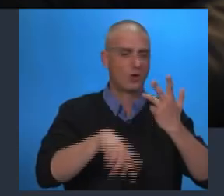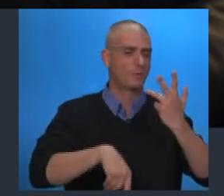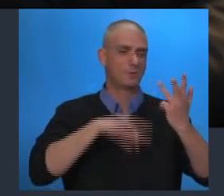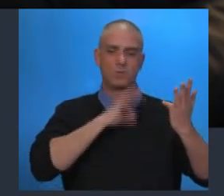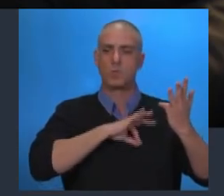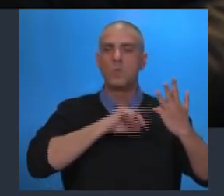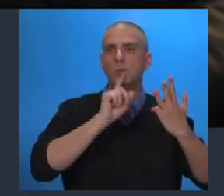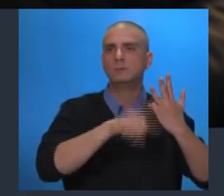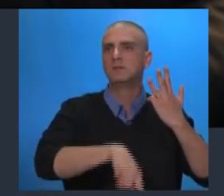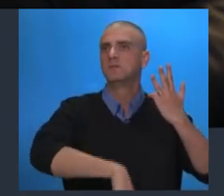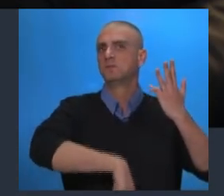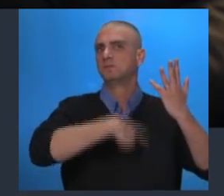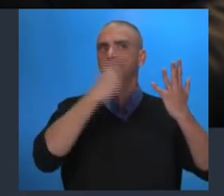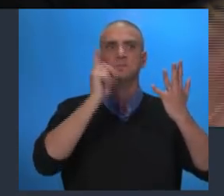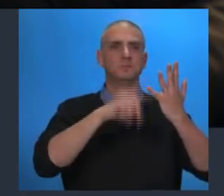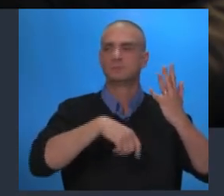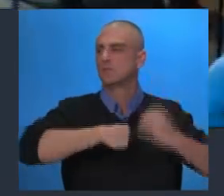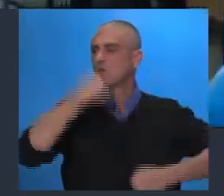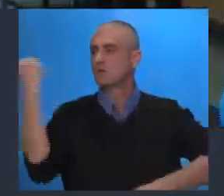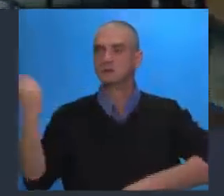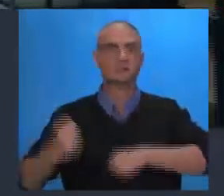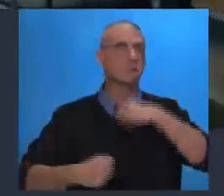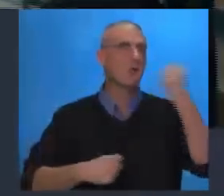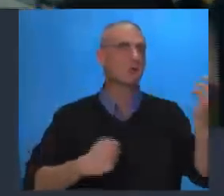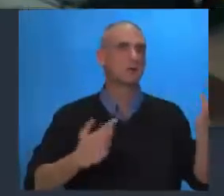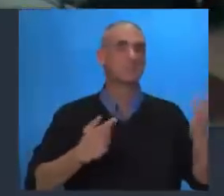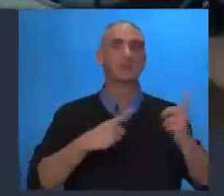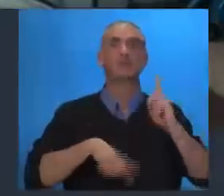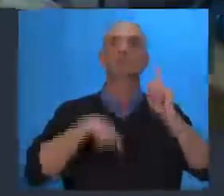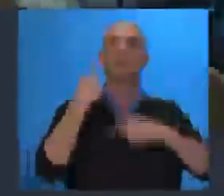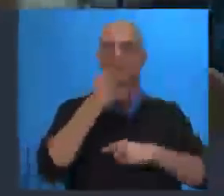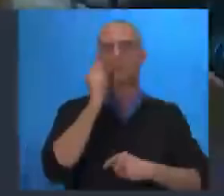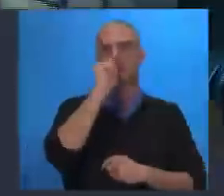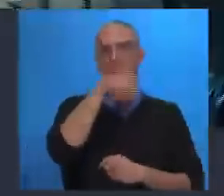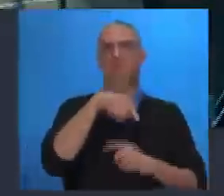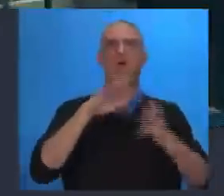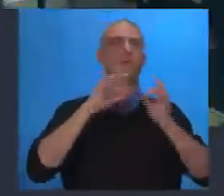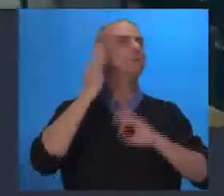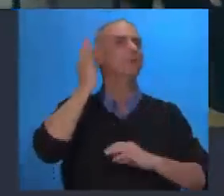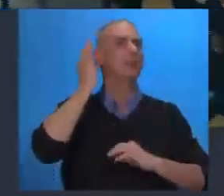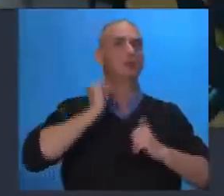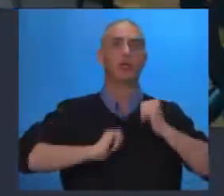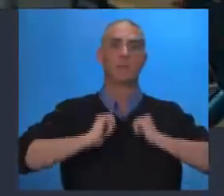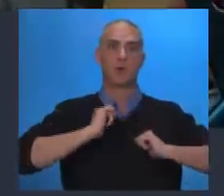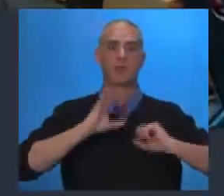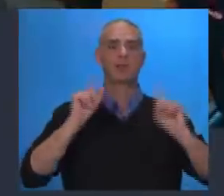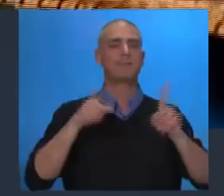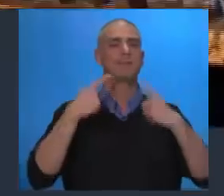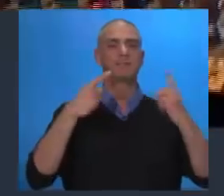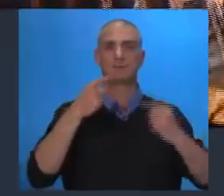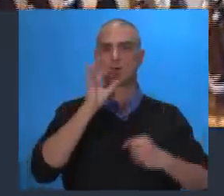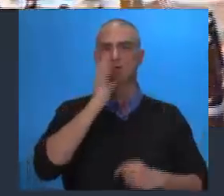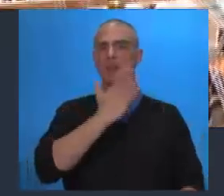אתיופים, רוסים, ימנים, שמאלנים. ובשבוע הבא היא תגיע לפסטיבל אישה בחולון עם התזמורת האנדלוסית